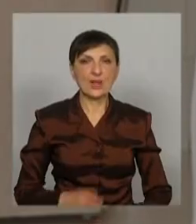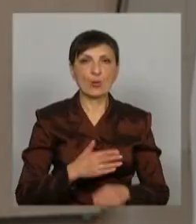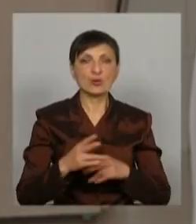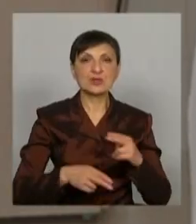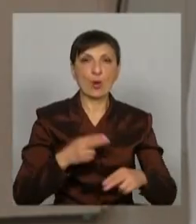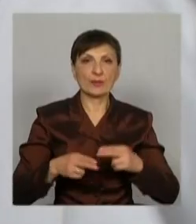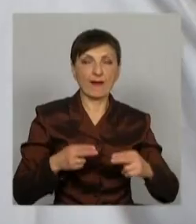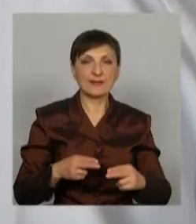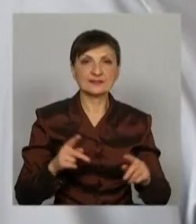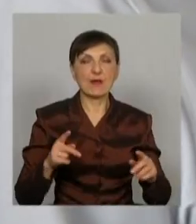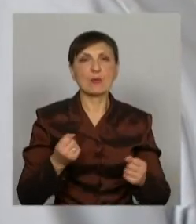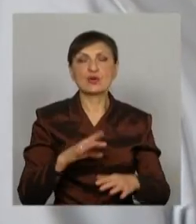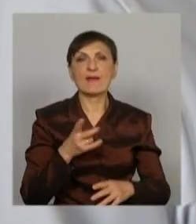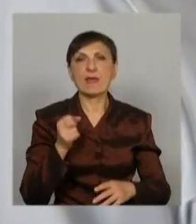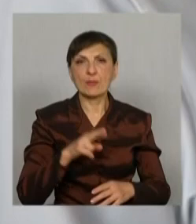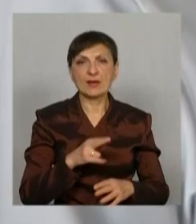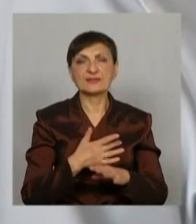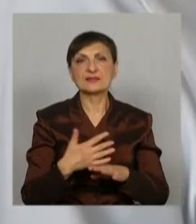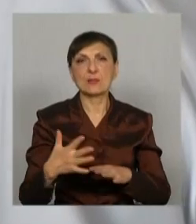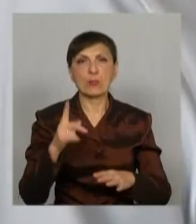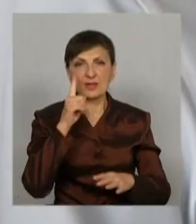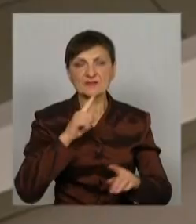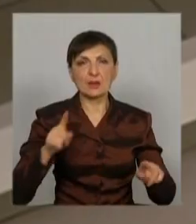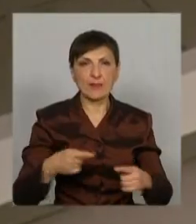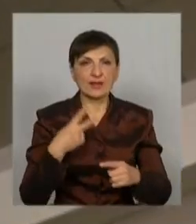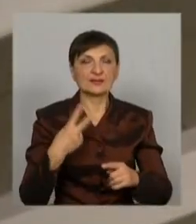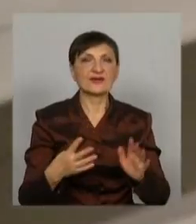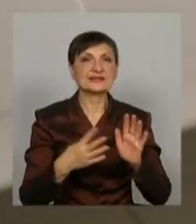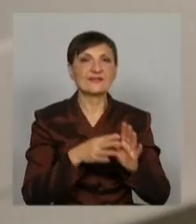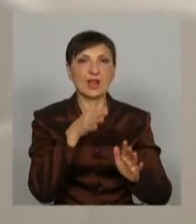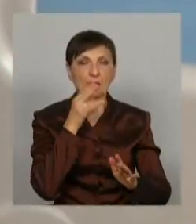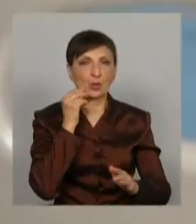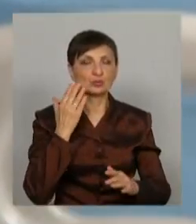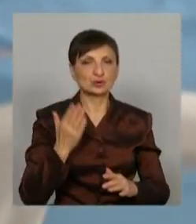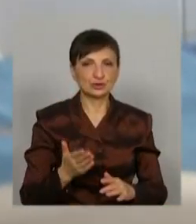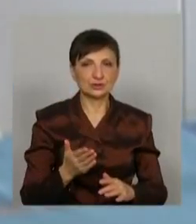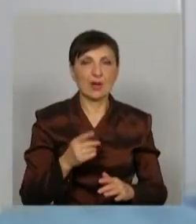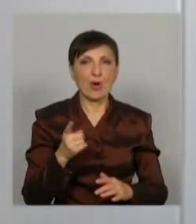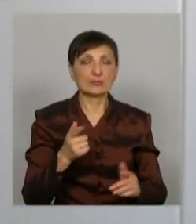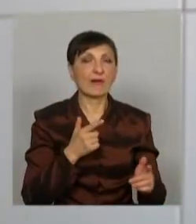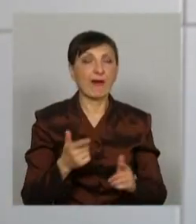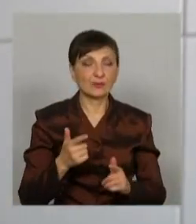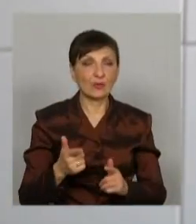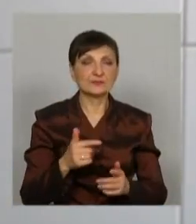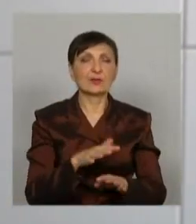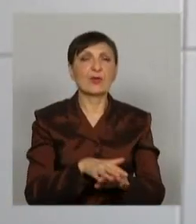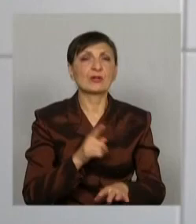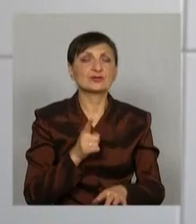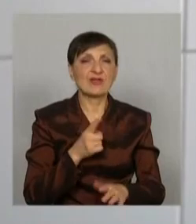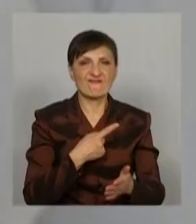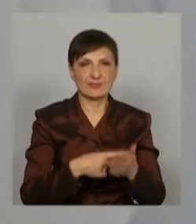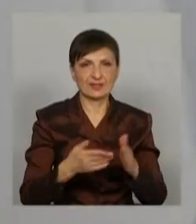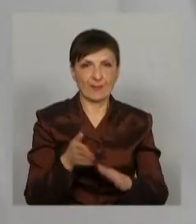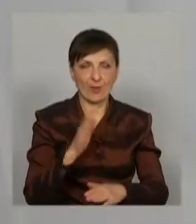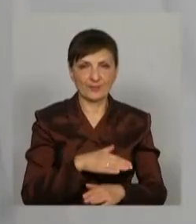операции реанимации и нескольких месяцев реабилитации 29-летний нурсултан садуакасов готовиться к долгожданной выписки